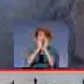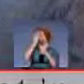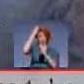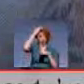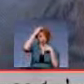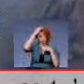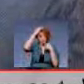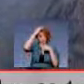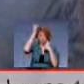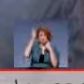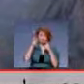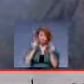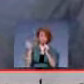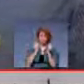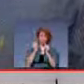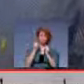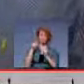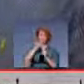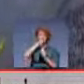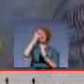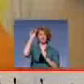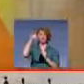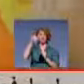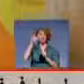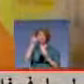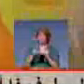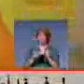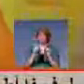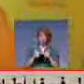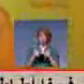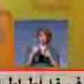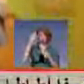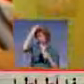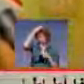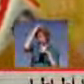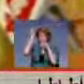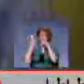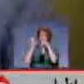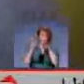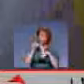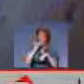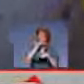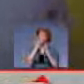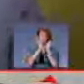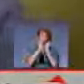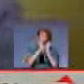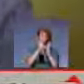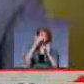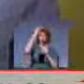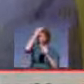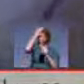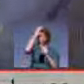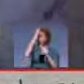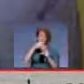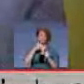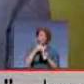وفي سحر مس الاشخاص ولا البيت نفسه؟ اعضاء البيت حضرتك هم فيهم مس وانت بقى تعرفوا